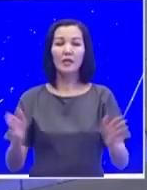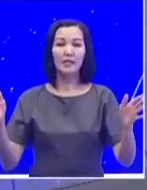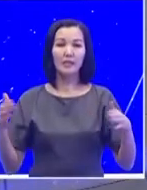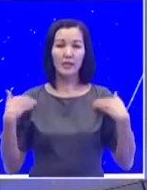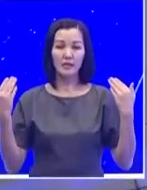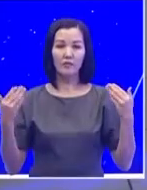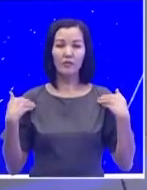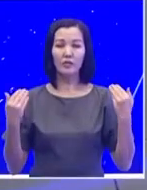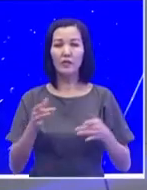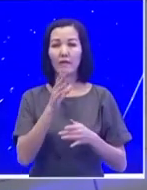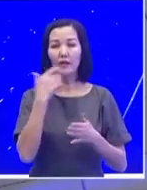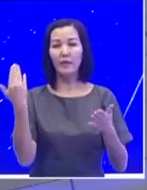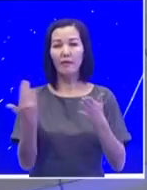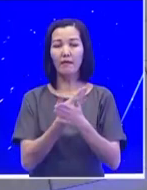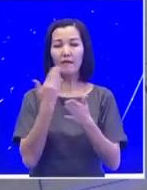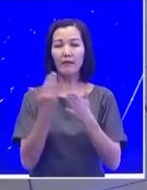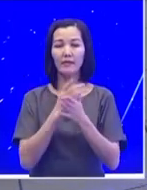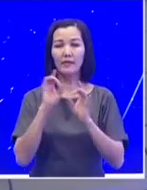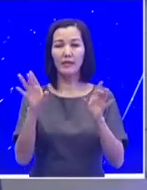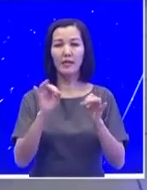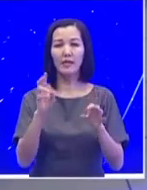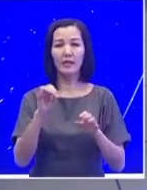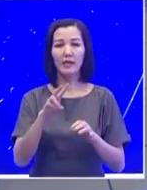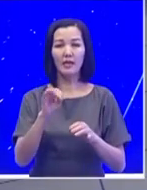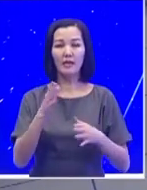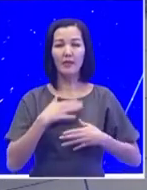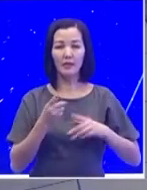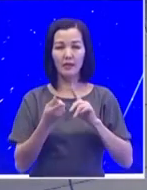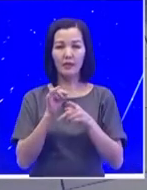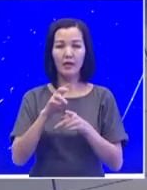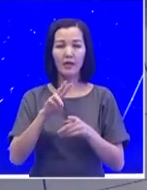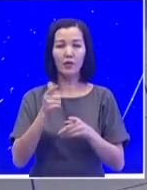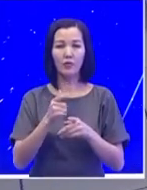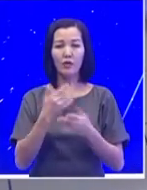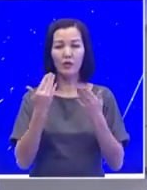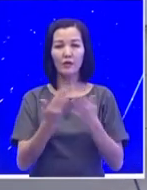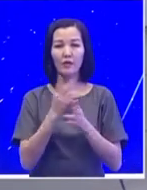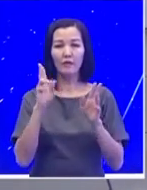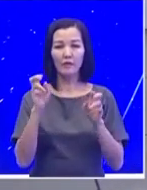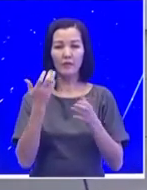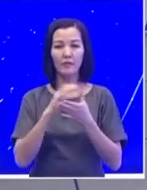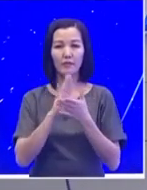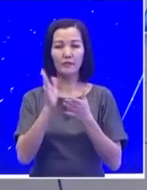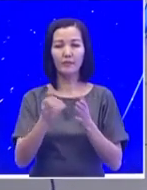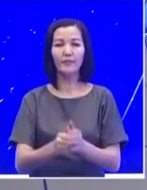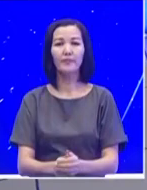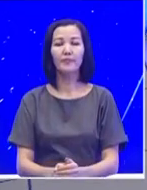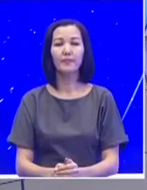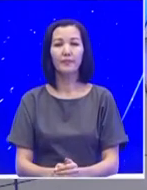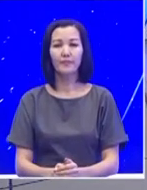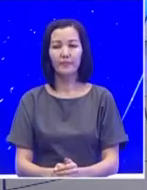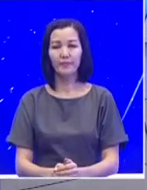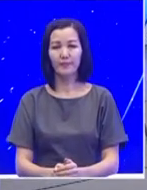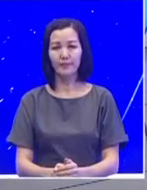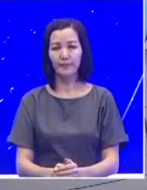Здравствуйте, время новостей на телеканале ЖТСУ, в студии Еламан Раимбеков, и сурдоперевод обеспечивает Айгуль Стамбекова. И в начале выпуска коротко о самом